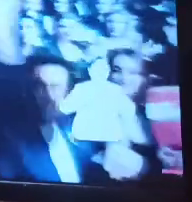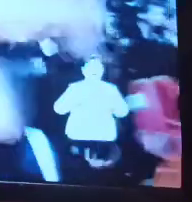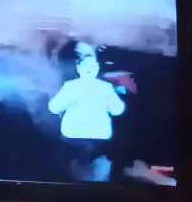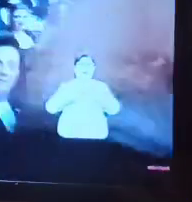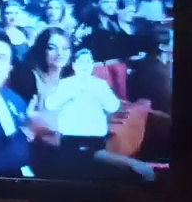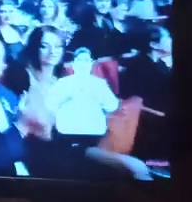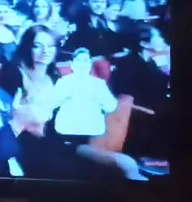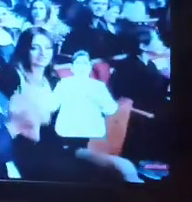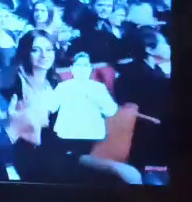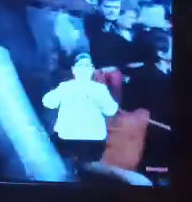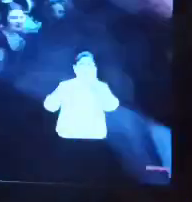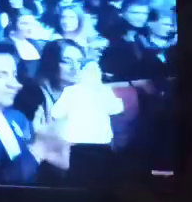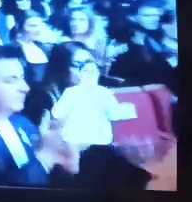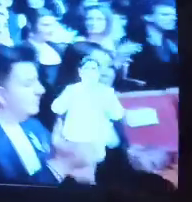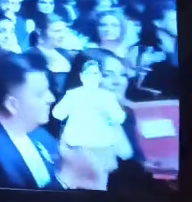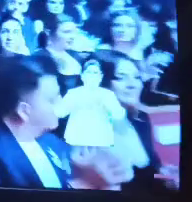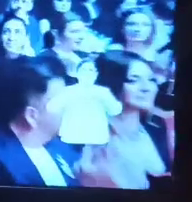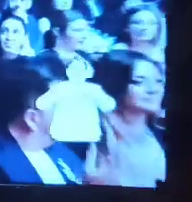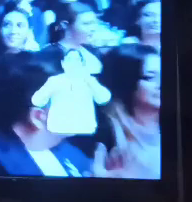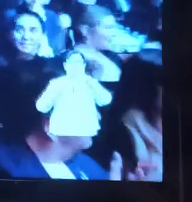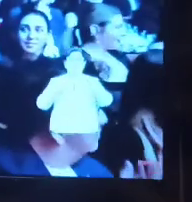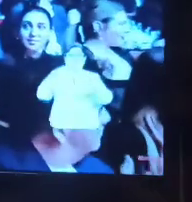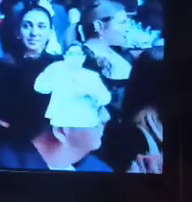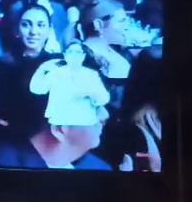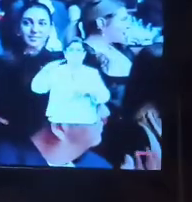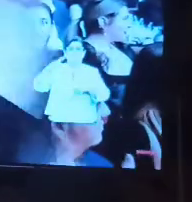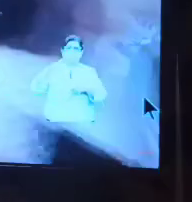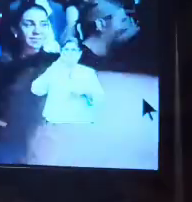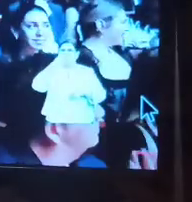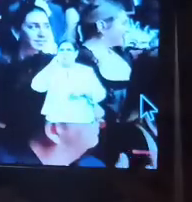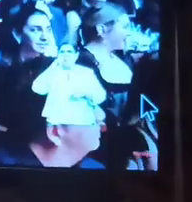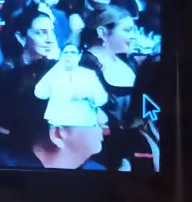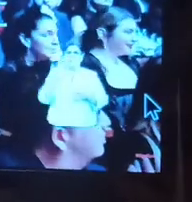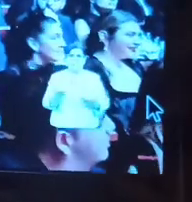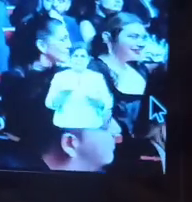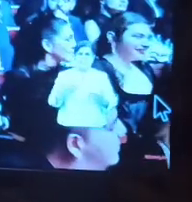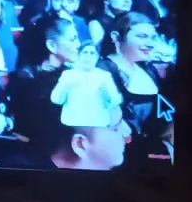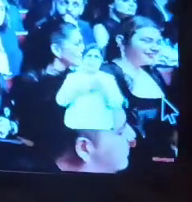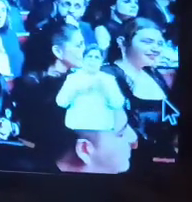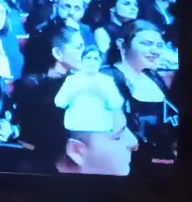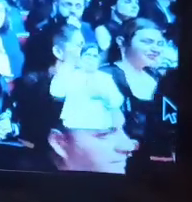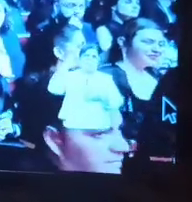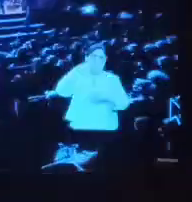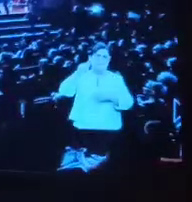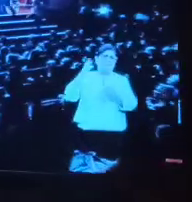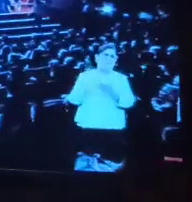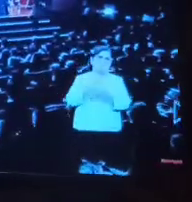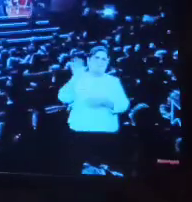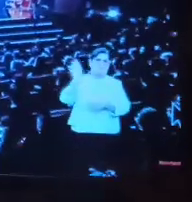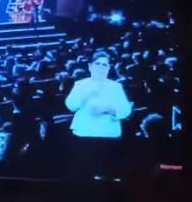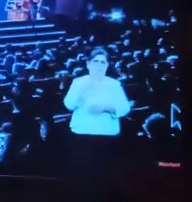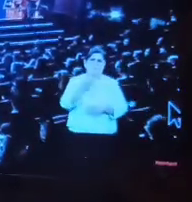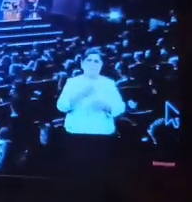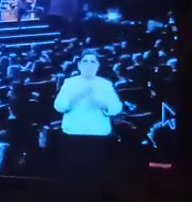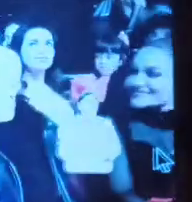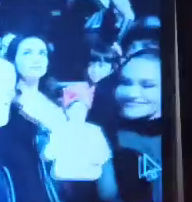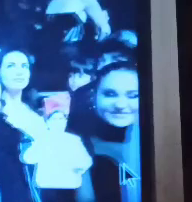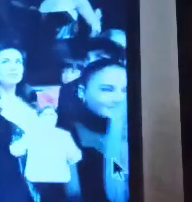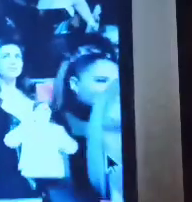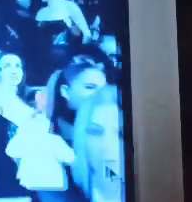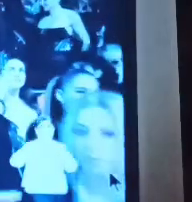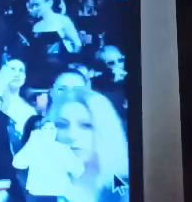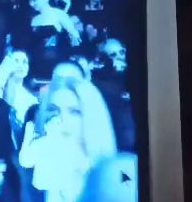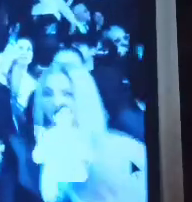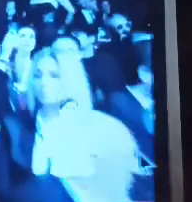و بازیگر نقش فرید مرد رمضان دمیر نبود، گفتن که چون مریض بوده